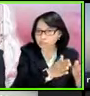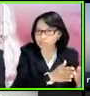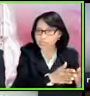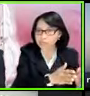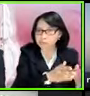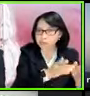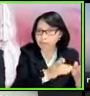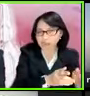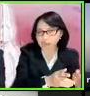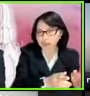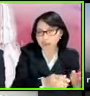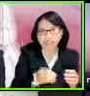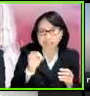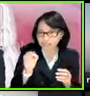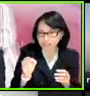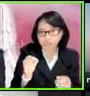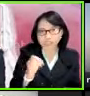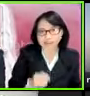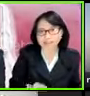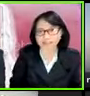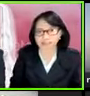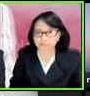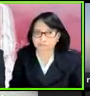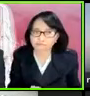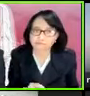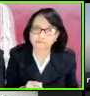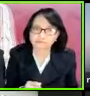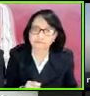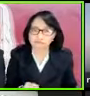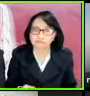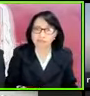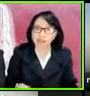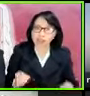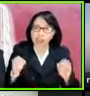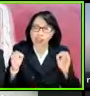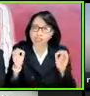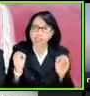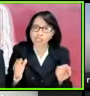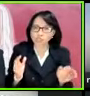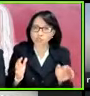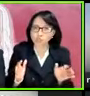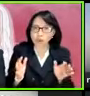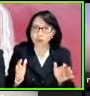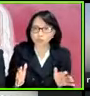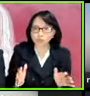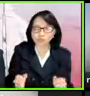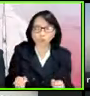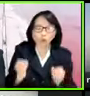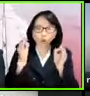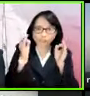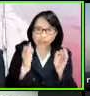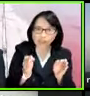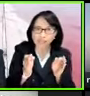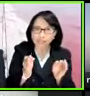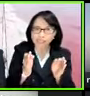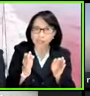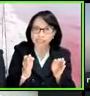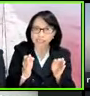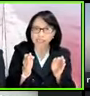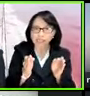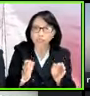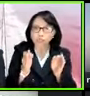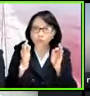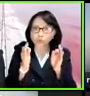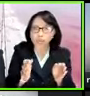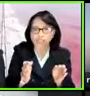mempunyai pengharapan di dunia ini Rasul Paulus orang yang